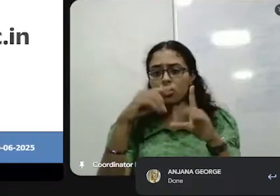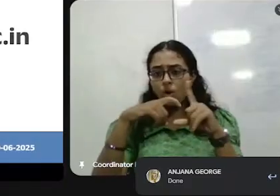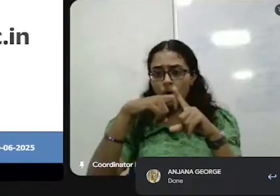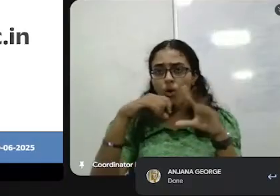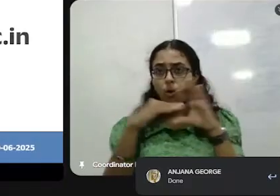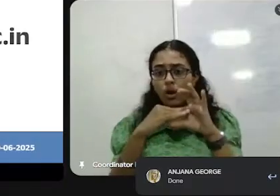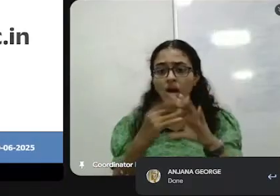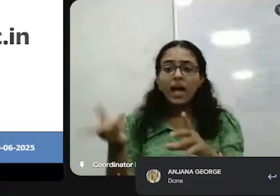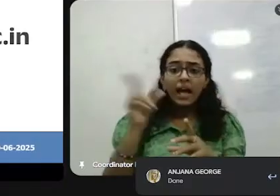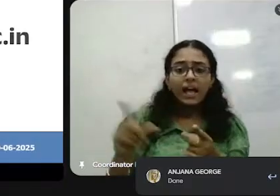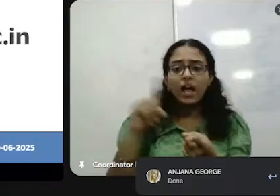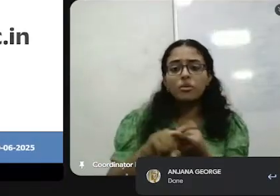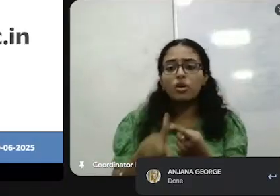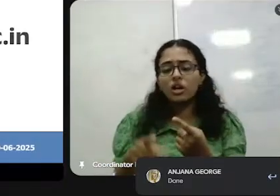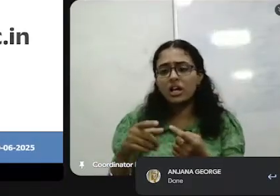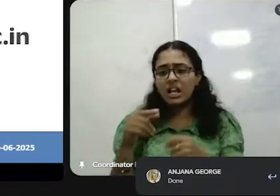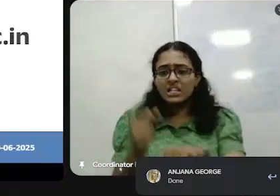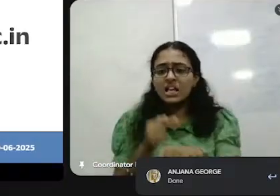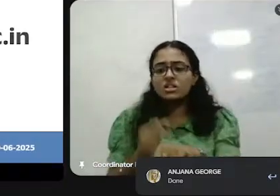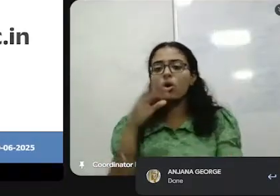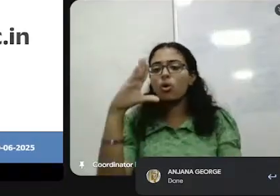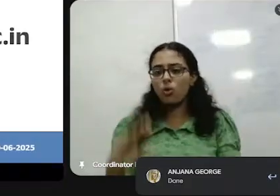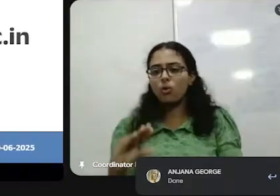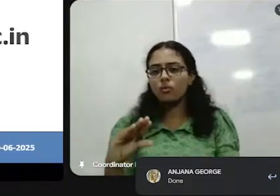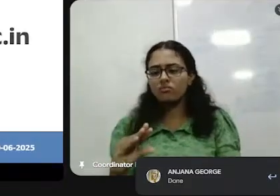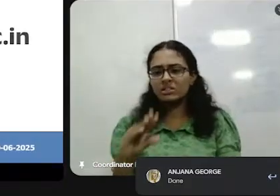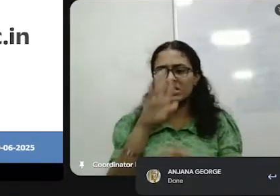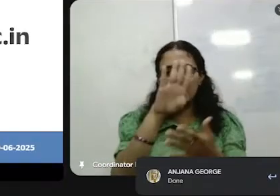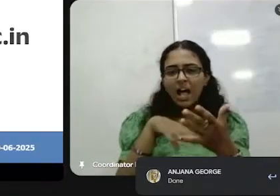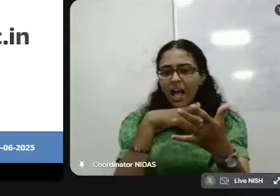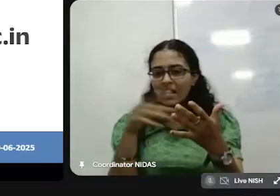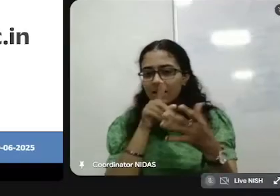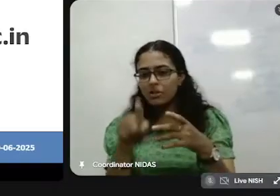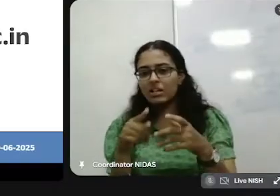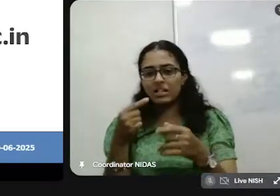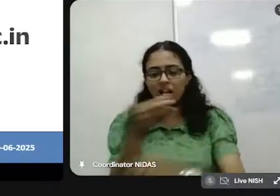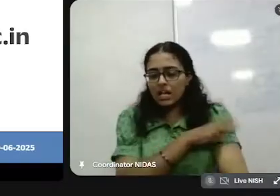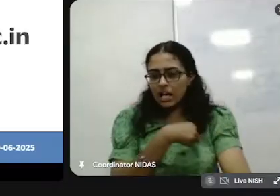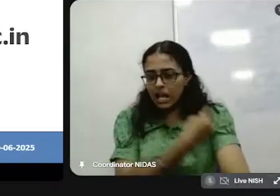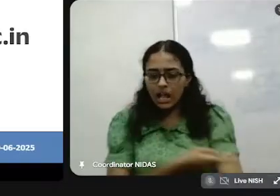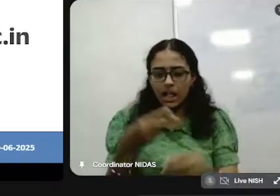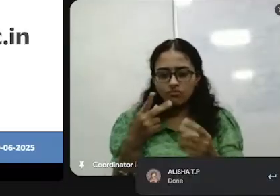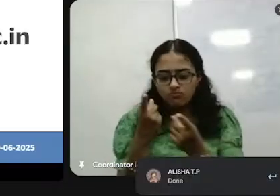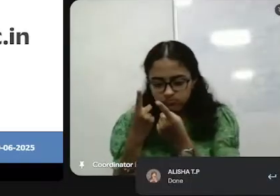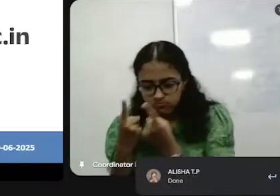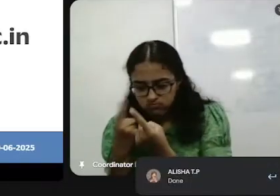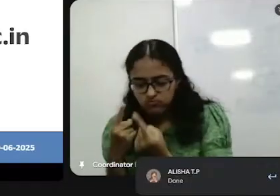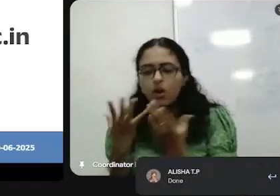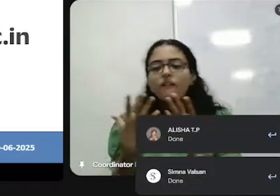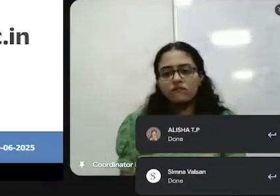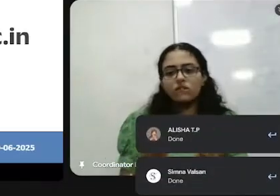റിസ്ക് കൂടുതലാണ്. അതുകൊണ്ട് കുറച്ച് പീരിയോഡിക്കൽ ഒരു മോണിറ്ററിങ് ഈ കുഞ്ഞിന് ആവശ്യമുണ്ട്. ഒരു മെഡിക്കൽ മോണിറ്ററിങ് കുട്ടിക്ക്